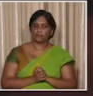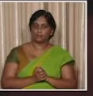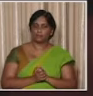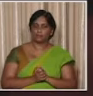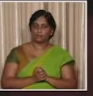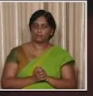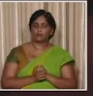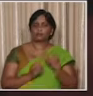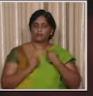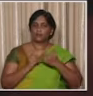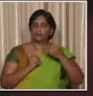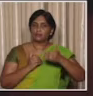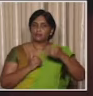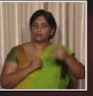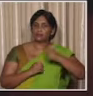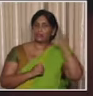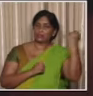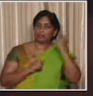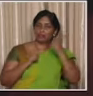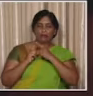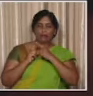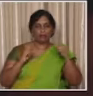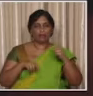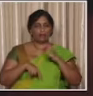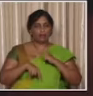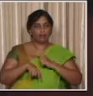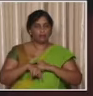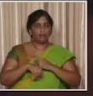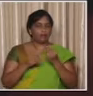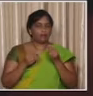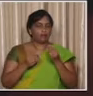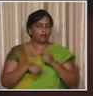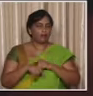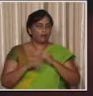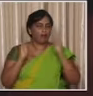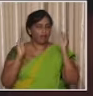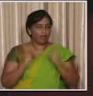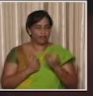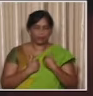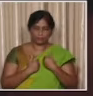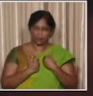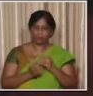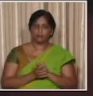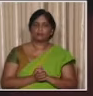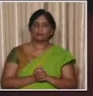නොන් දිගින් දිගටම කතාවකට යන්නේ නෑ මොකද ලැබී තිබෙන කාලයේ ඉතාමත්ම සීමිතයි.